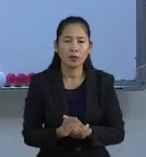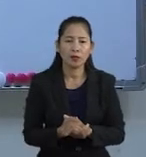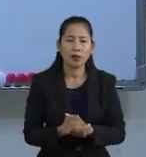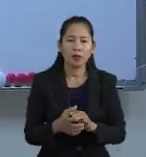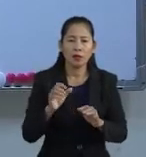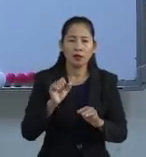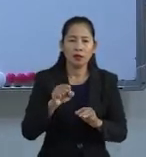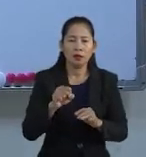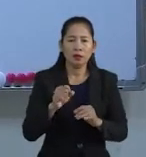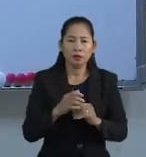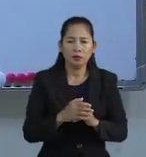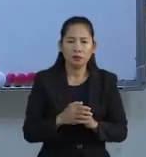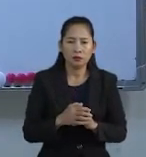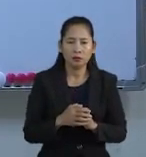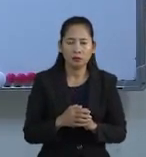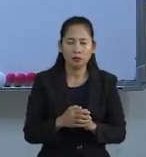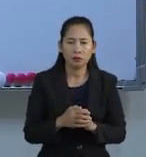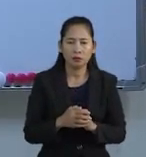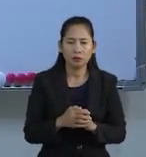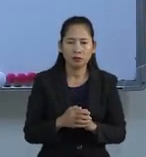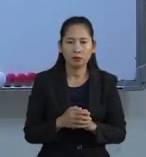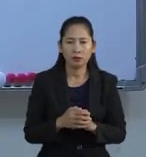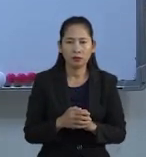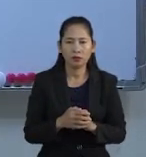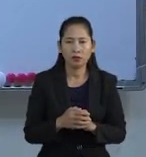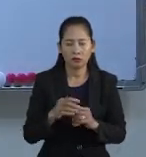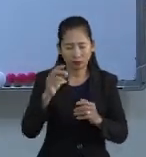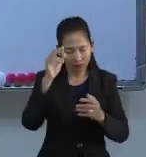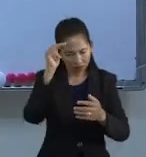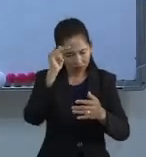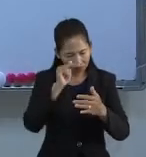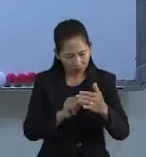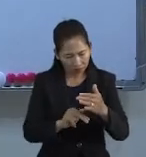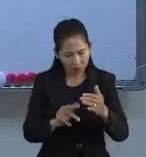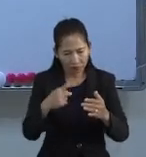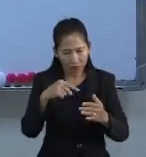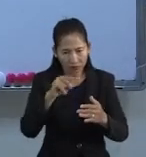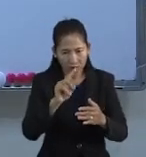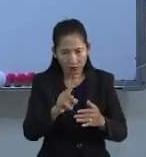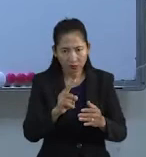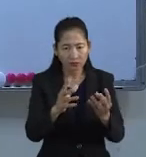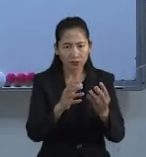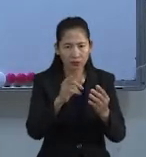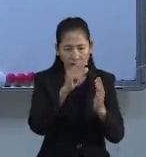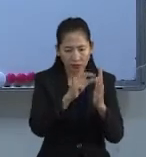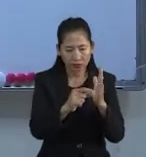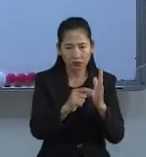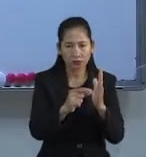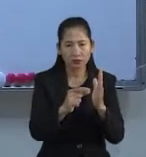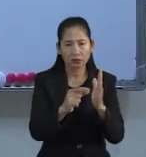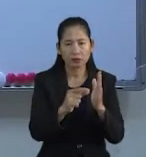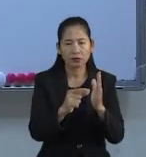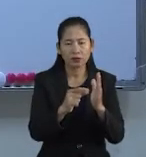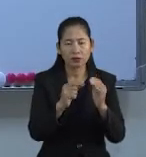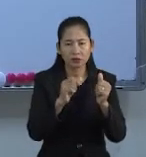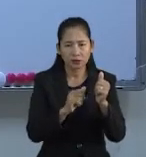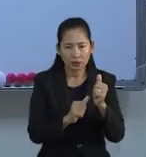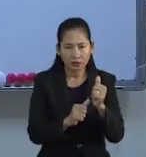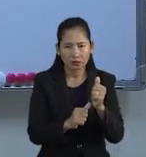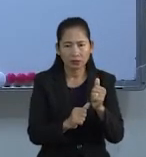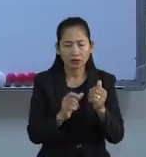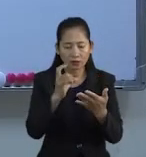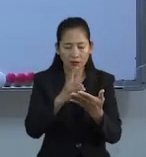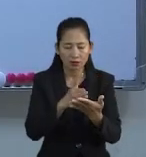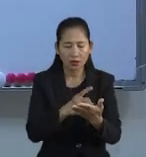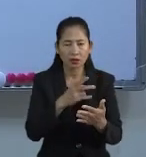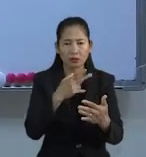và hãy con sát tu tiền mới ta chùm nón chiên tối rồi coi chùm nón chiên rón Mê